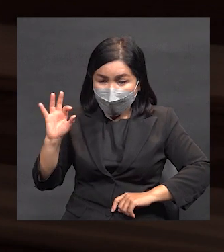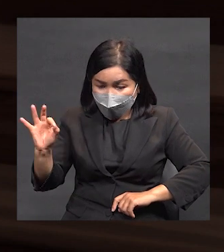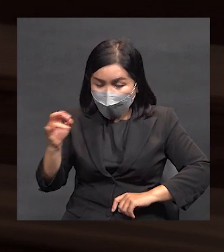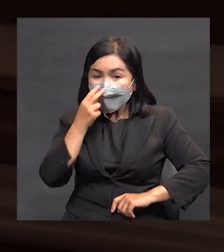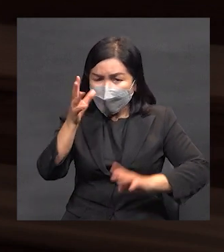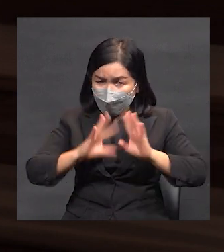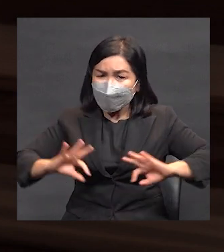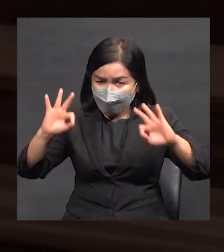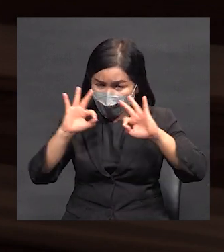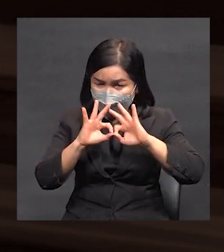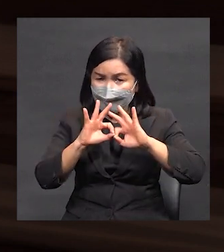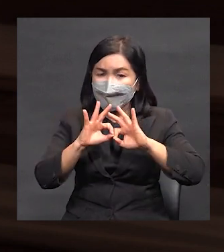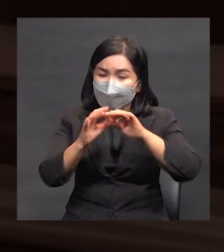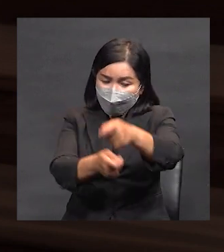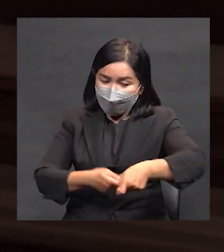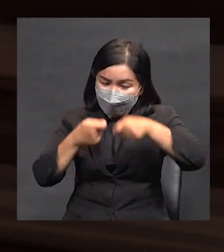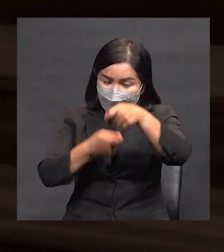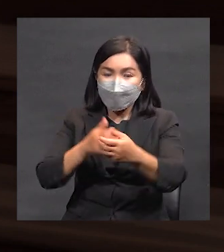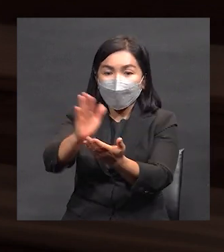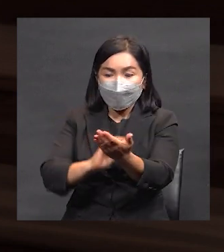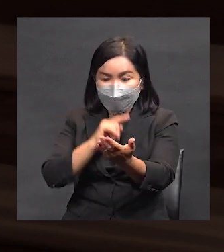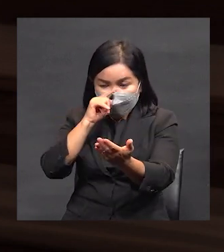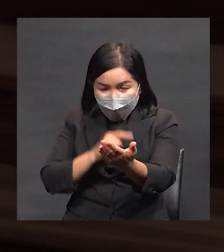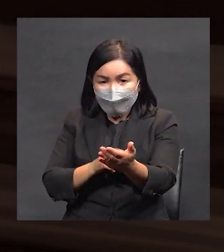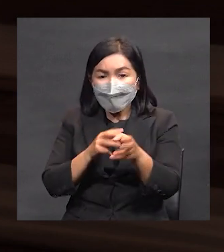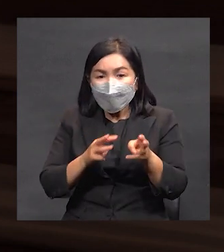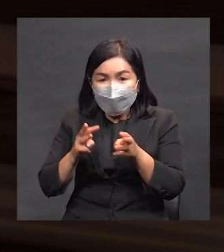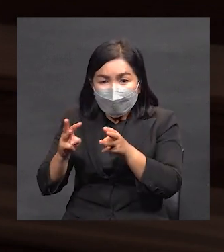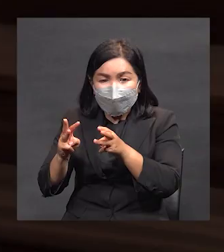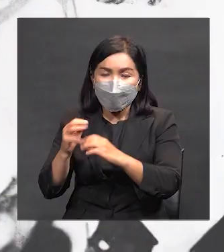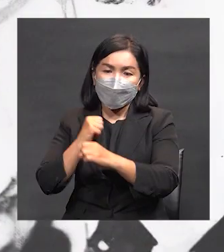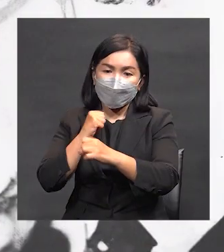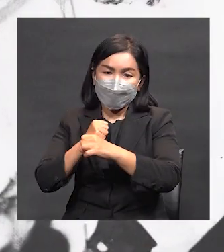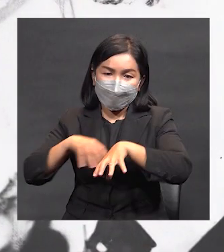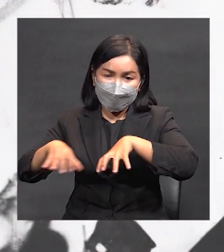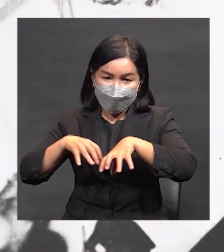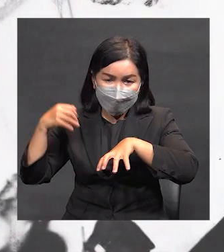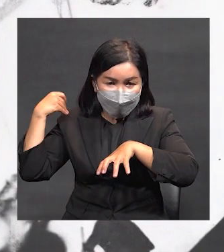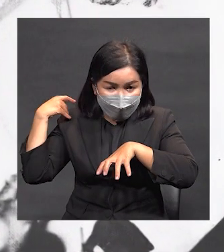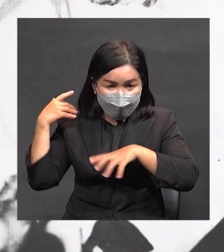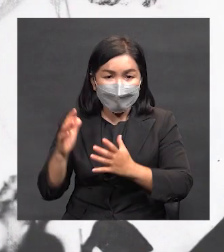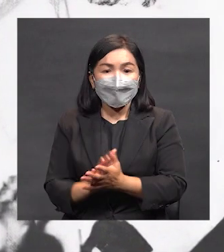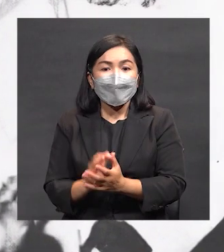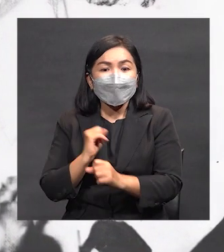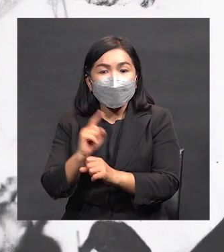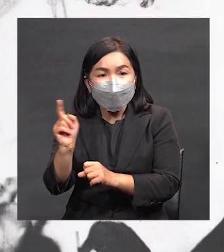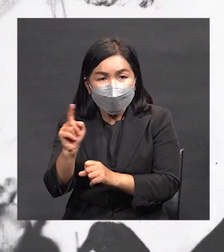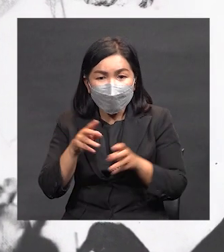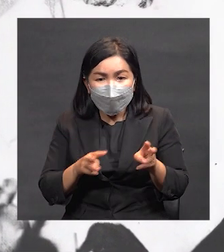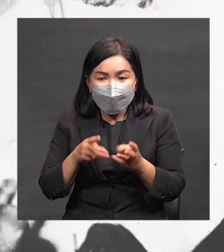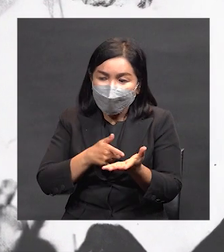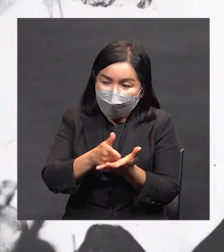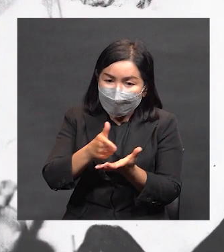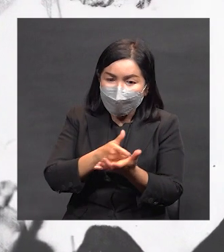พิธีสำคัญเพราะเมืองไทยเป็นเมืองเกษตรกรรมก็เลยรื้อฟื้นขึ้นมาในวันนั้นก็จะมีการทำขวัญเมล็ดพัน